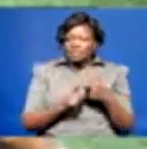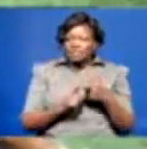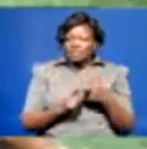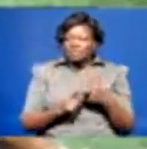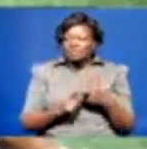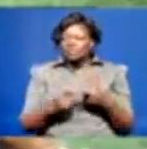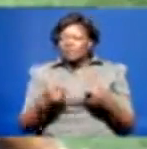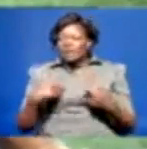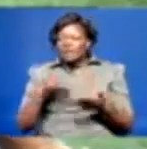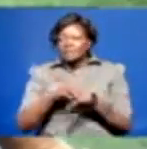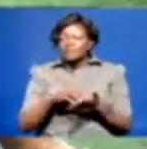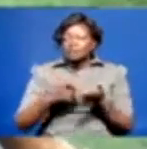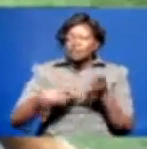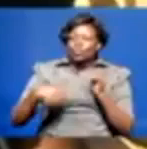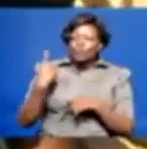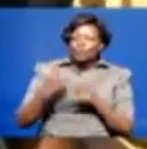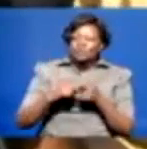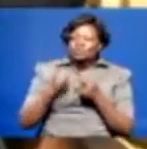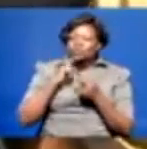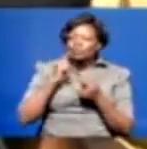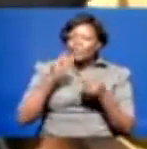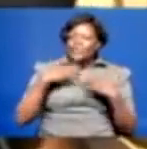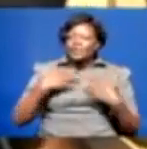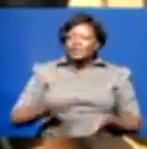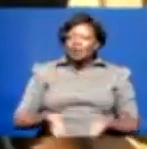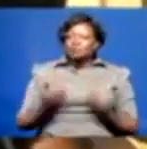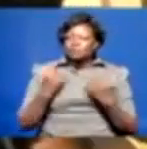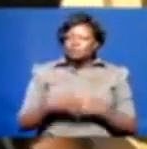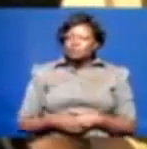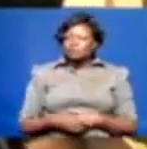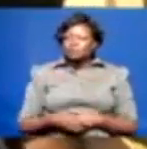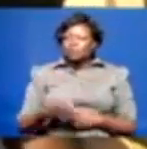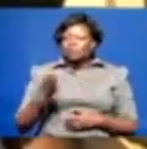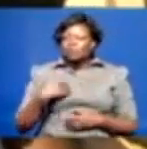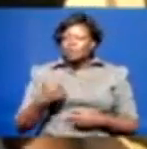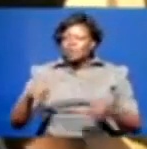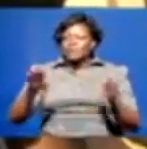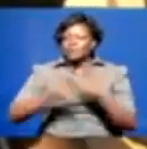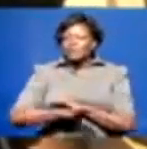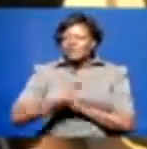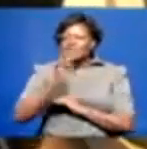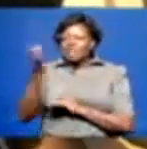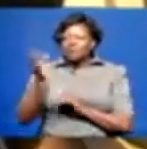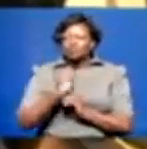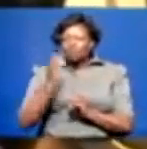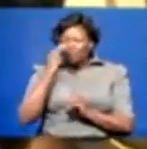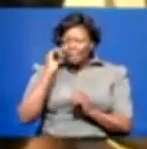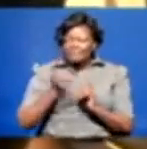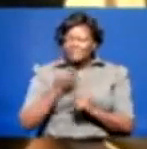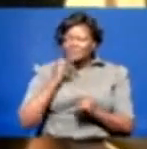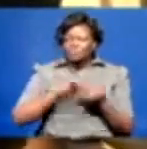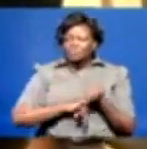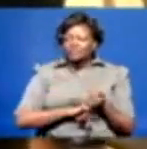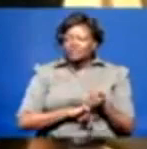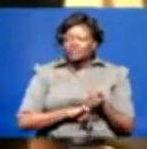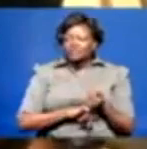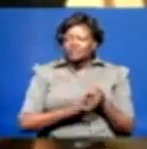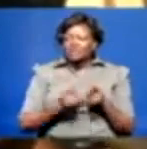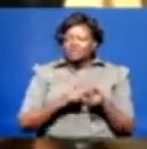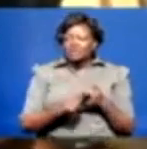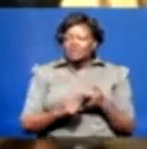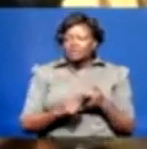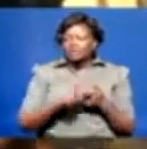tukashinda, wakatuambia tukuje kufukua mwili. Si kutaka wasike huko kwa maana mimi ni mke mkubwa na tena